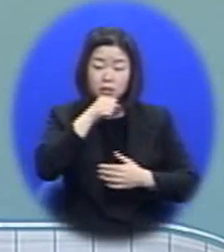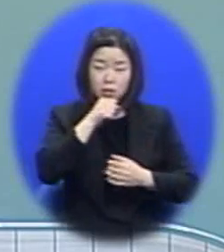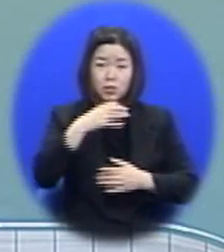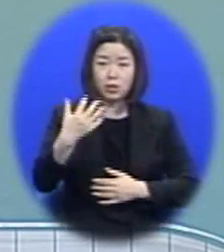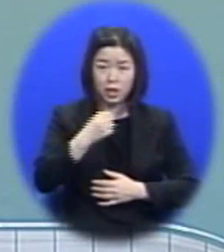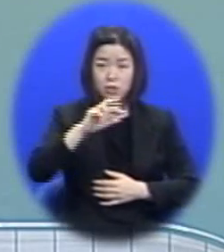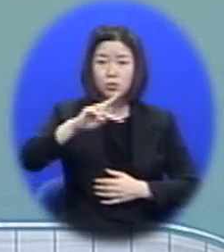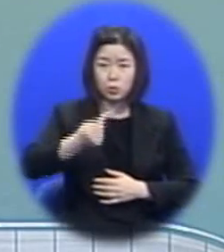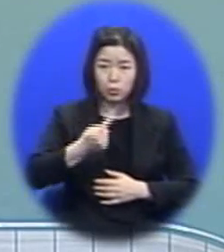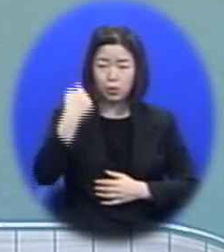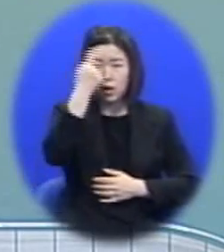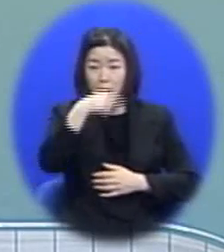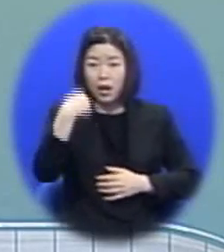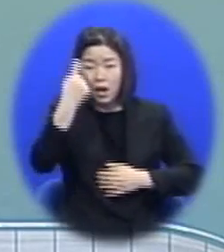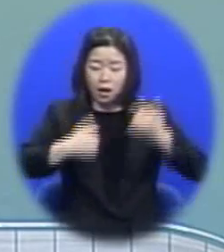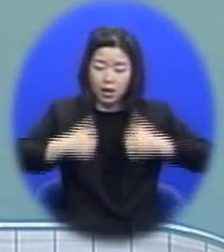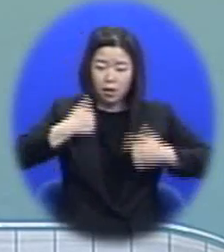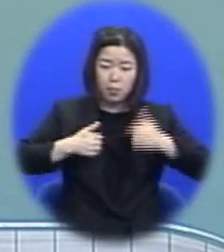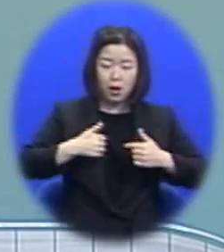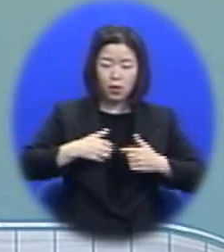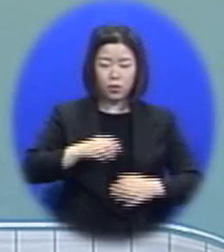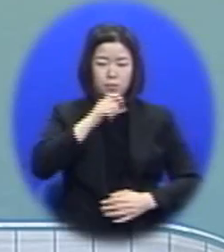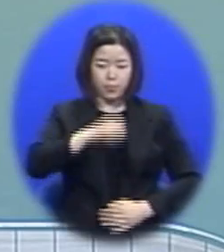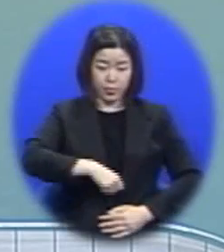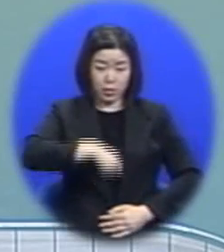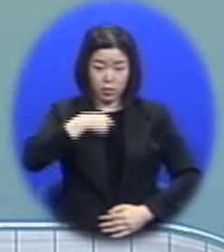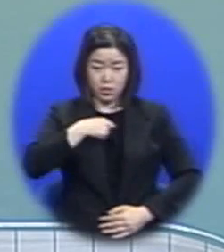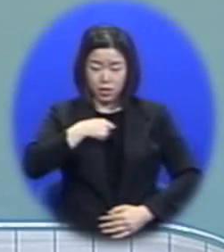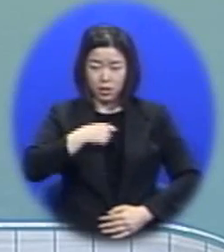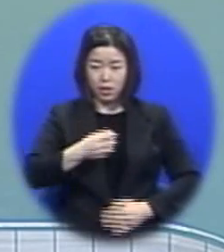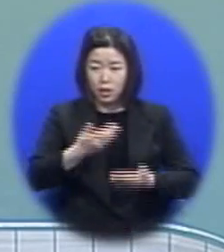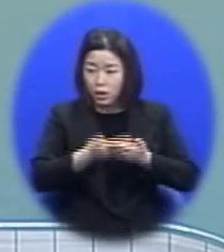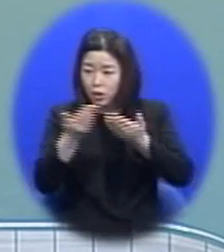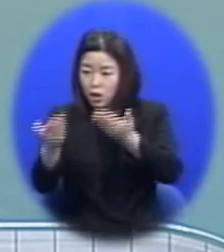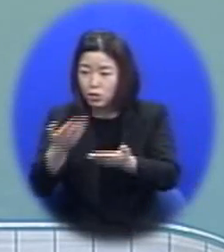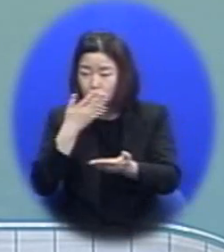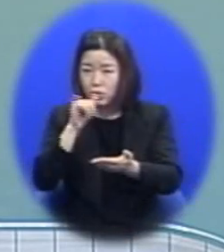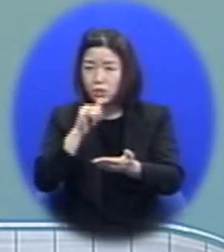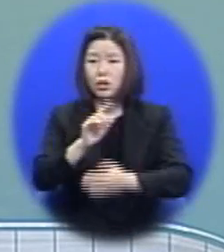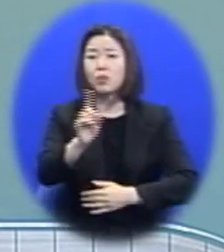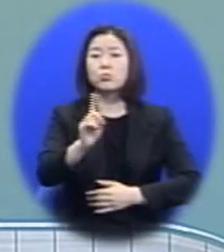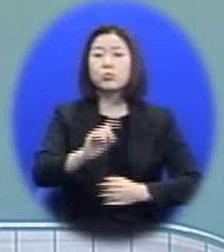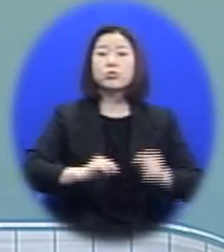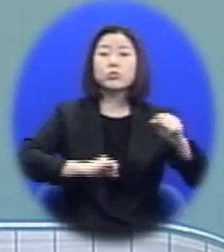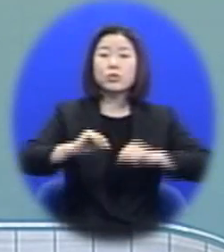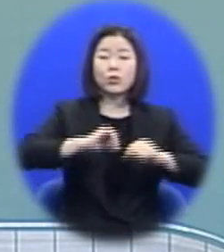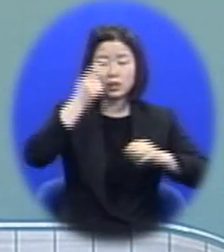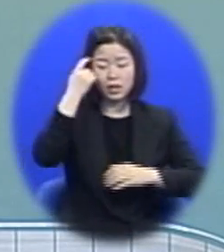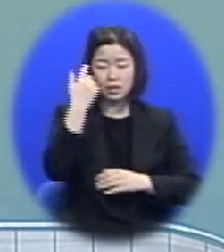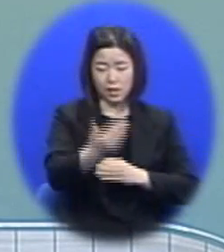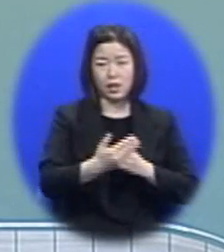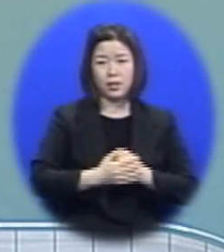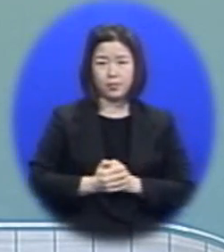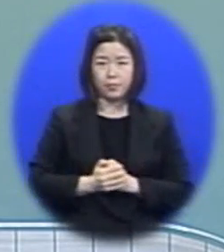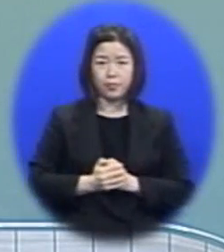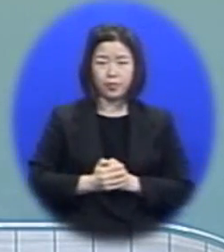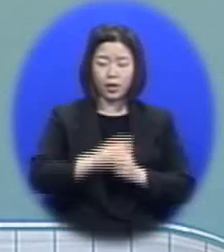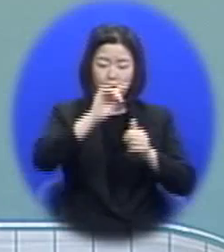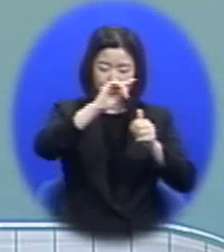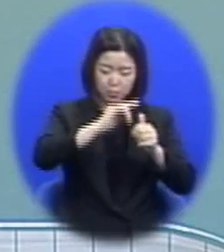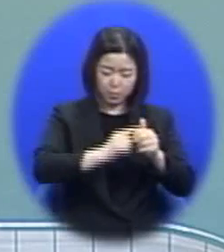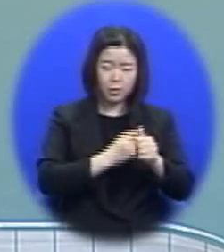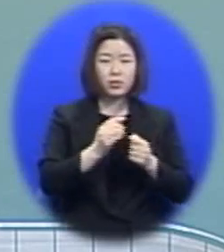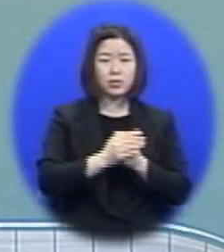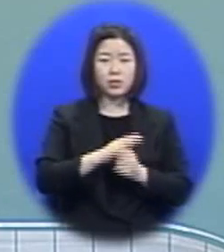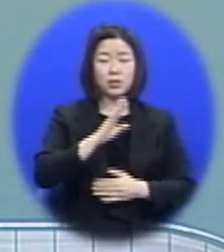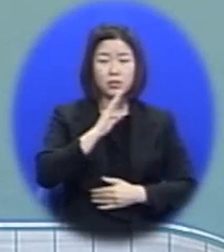환한 얼굴로 정직하게 내게 성적표를 꺼내 놓을 수 있는 이것이 도대체 무슨 역사야 비로소